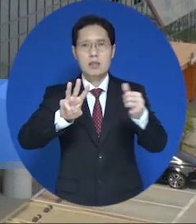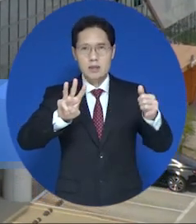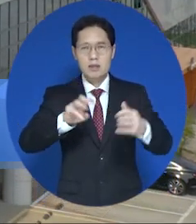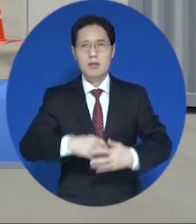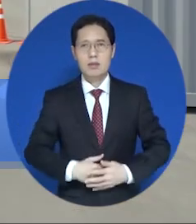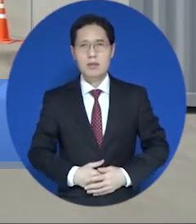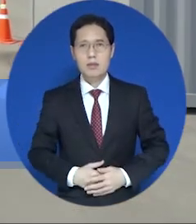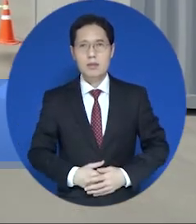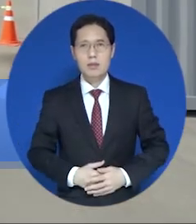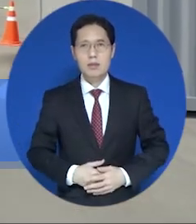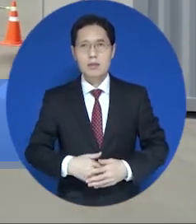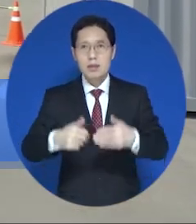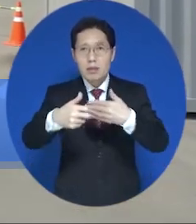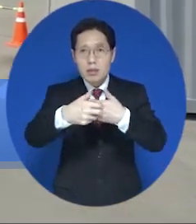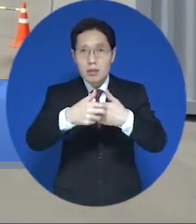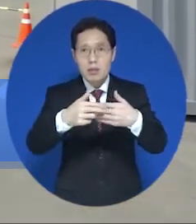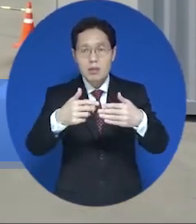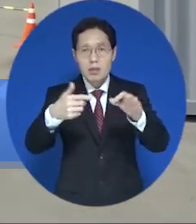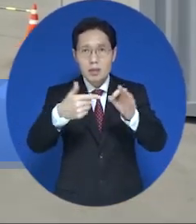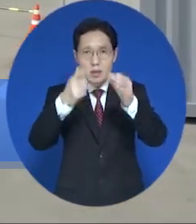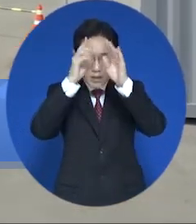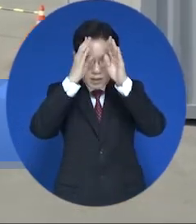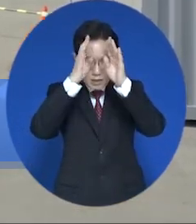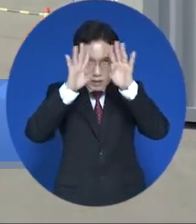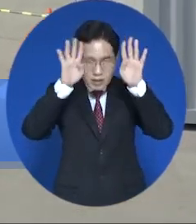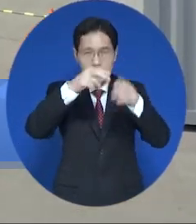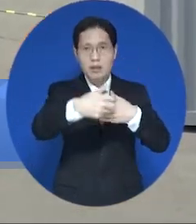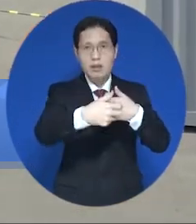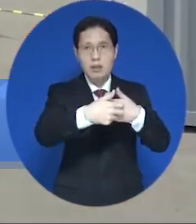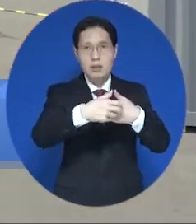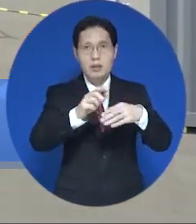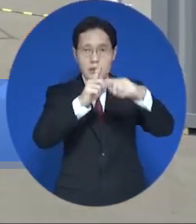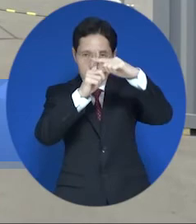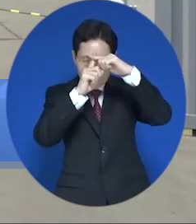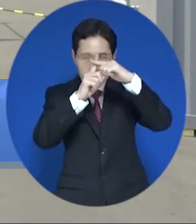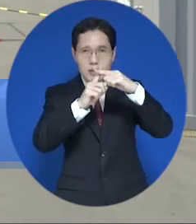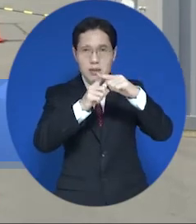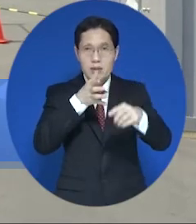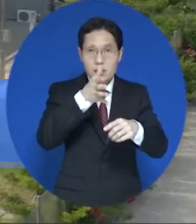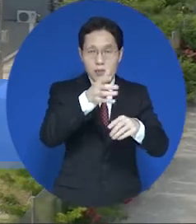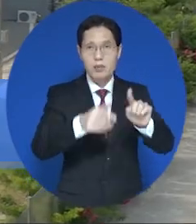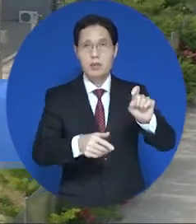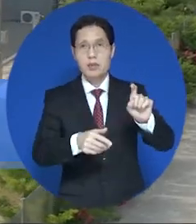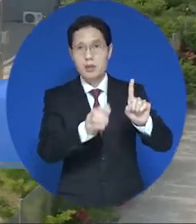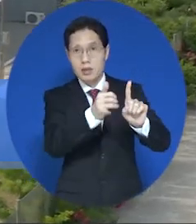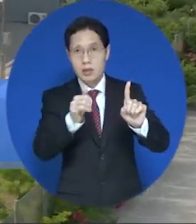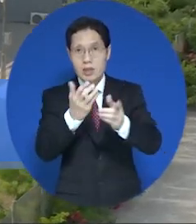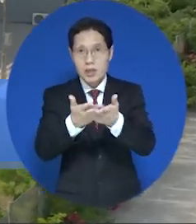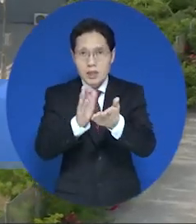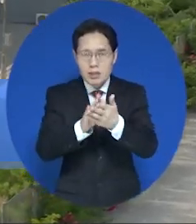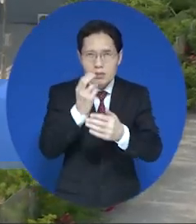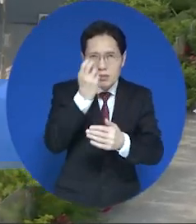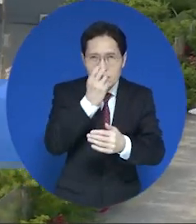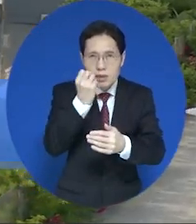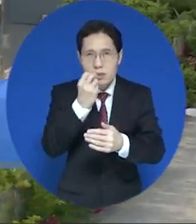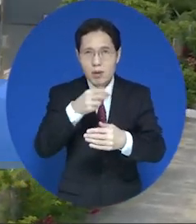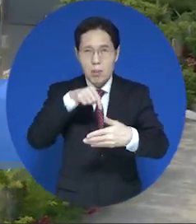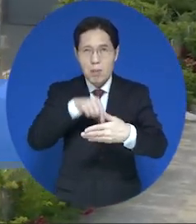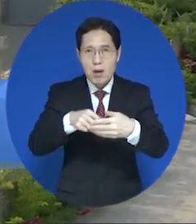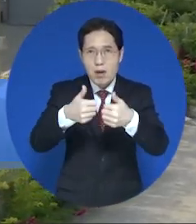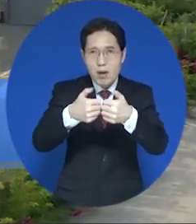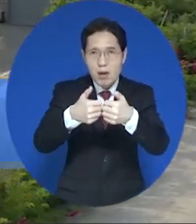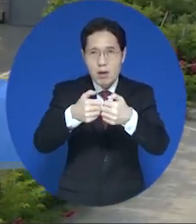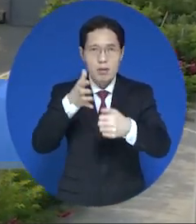운영됩니다. 의료진은 영남대 병원 의사, 간호사 등 전문인력 11명이 치료와 모니터링,